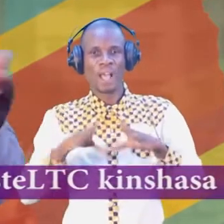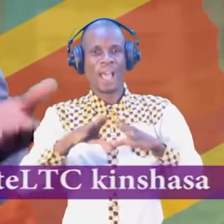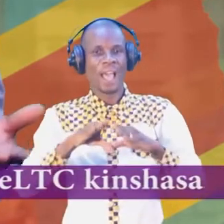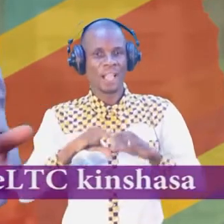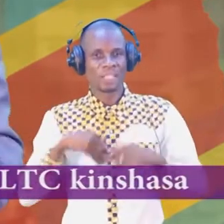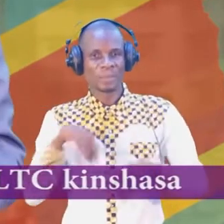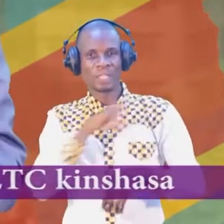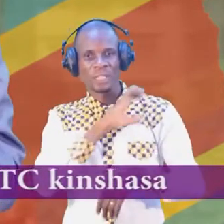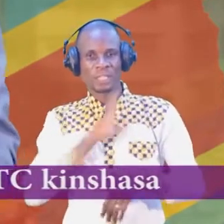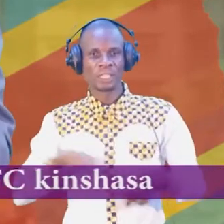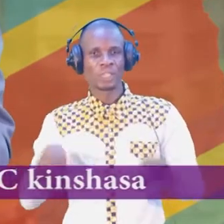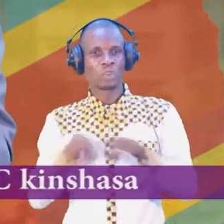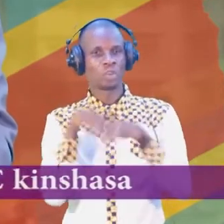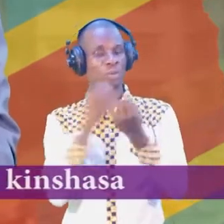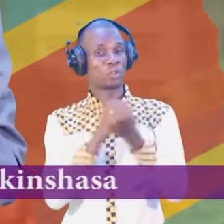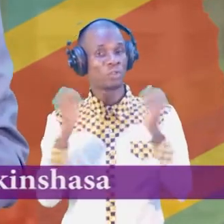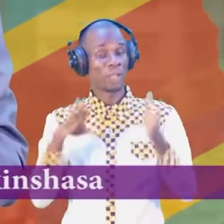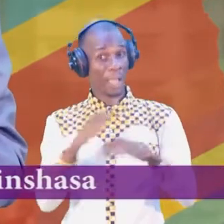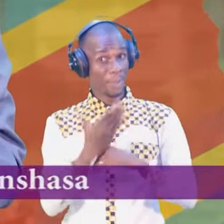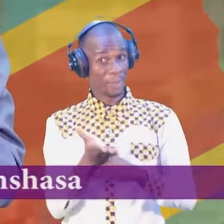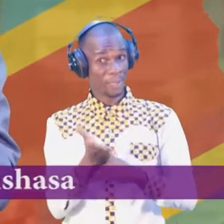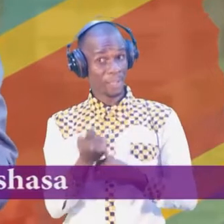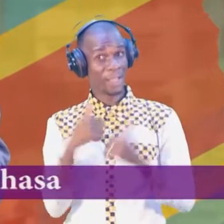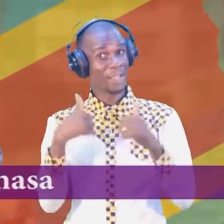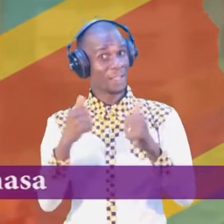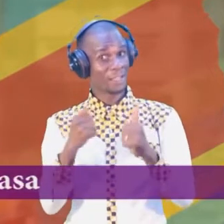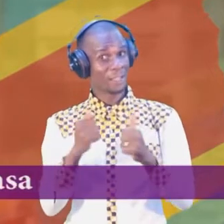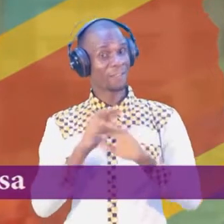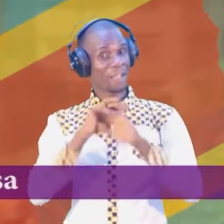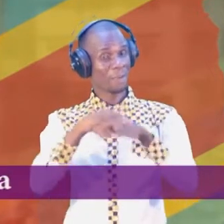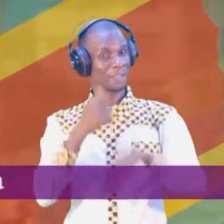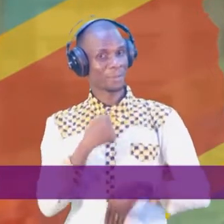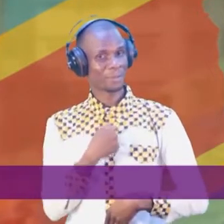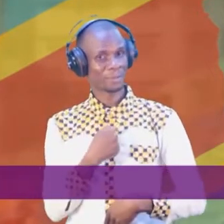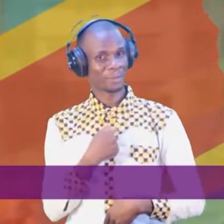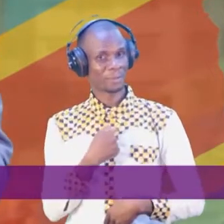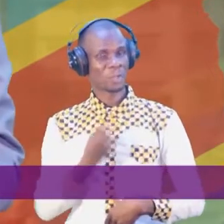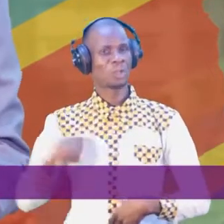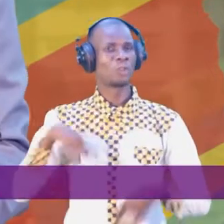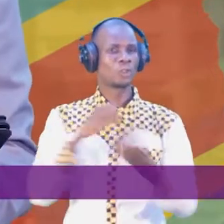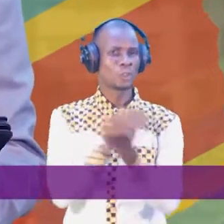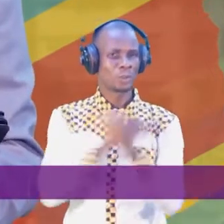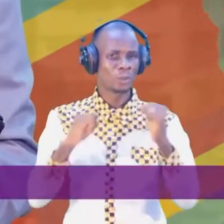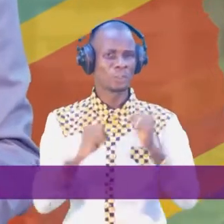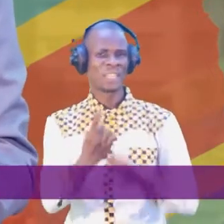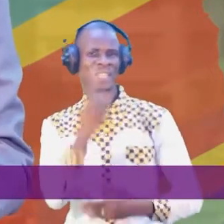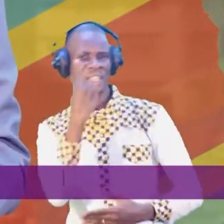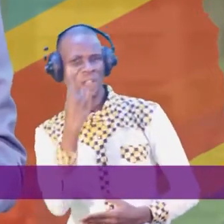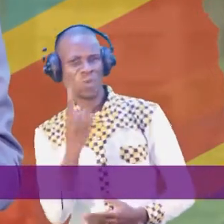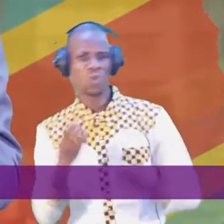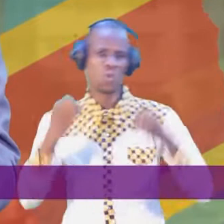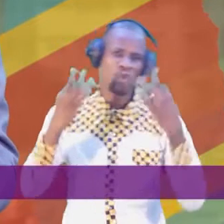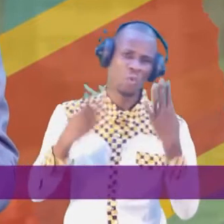ofele biso tosengeli kaka koloba iyo pe kondimela kristo lokola mobikisi wana nde lobiko ekomi ya